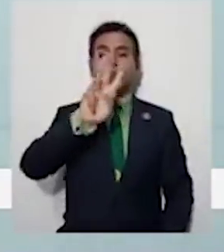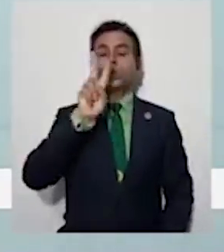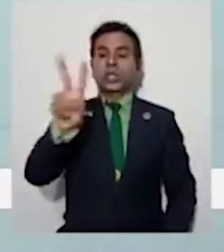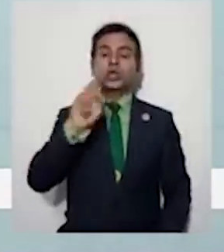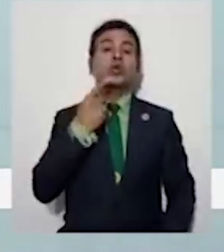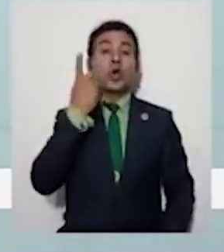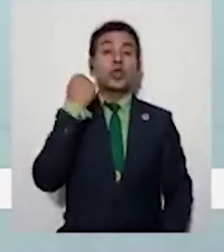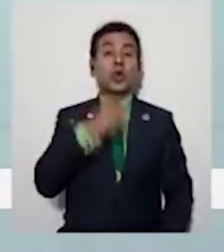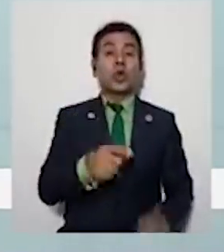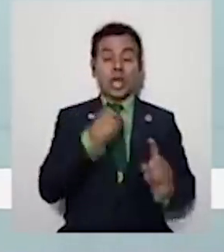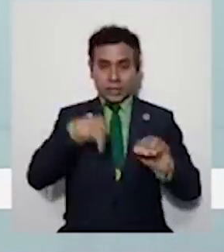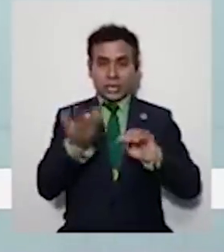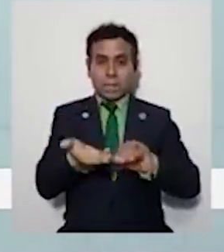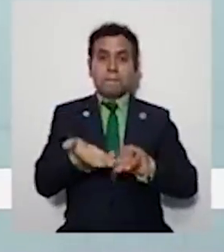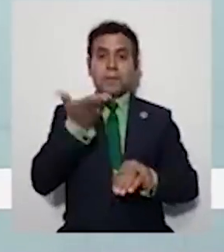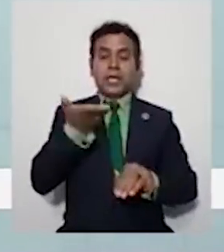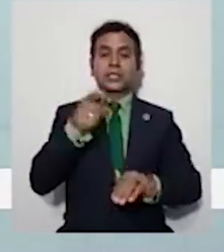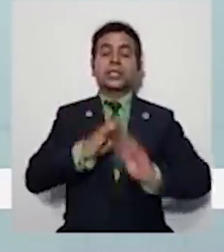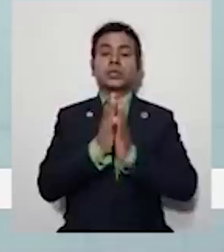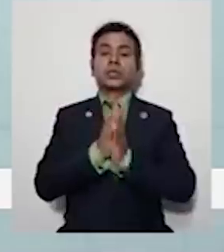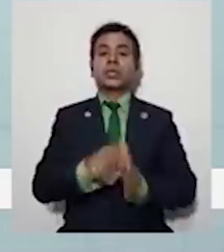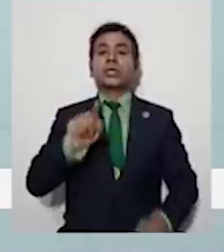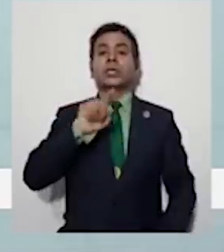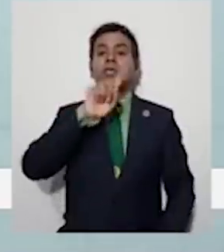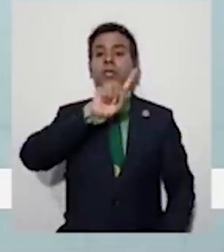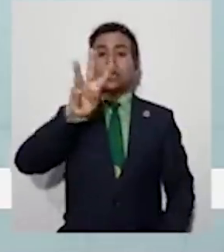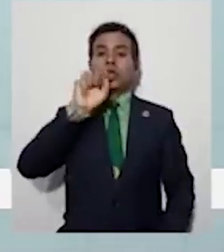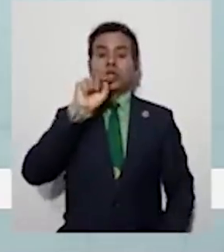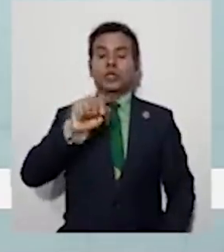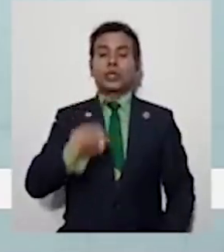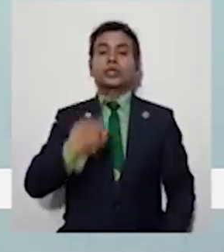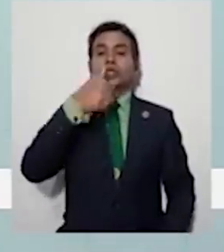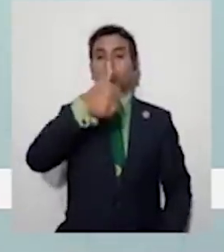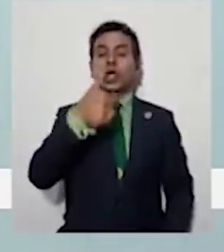13.64% বেশি। এই নমুনা সংগৃহীতর মধ্যে আমরা